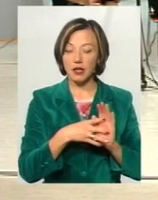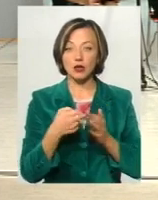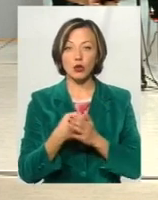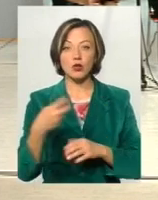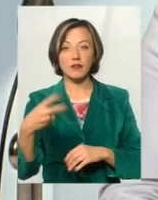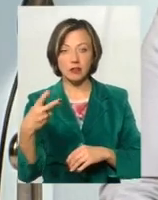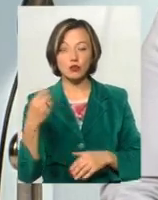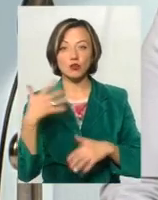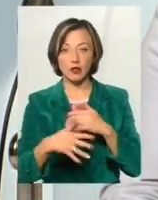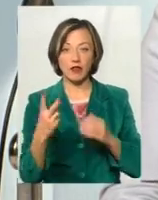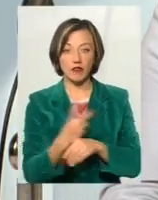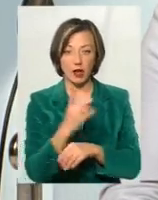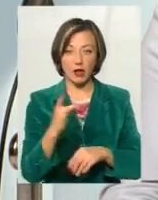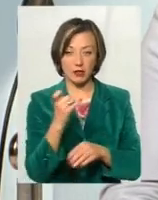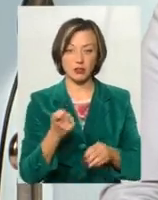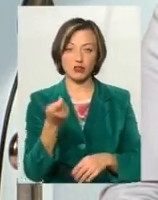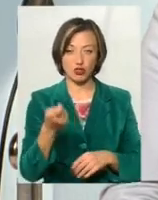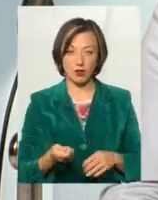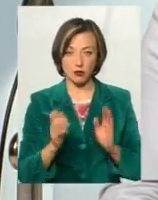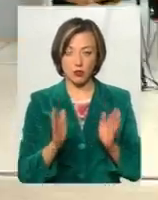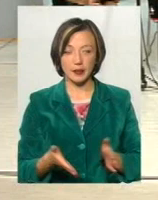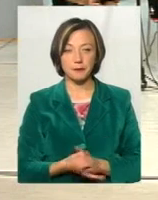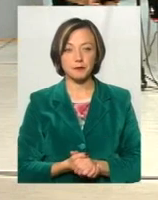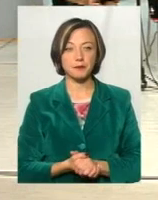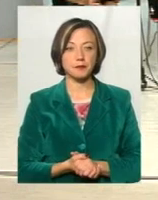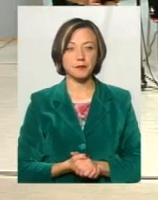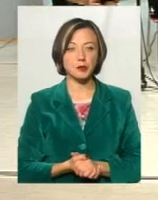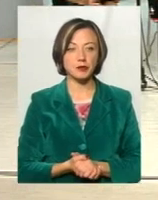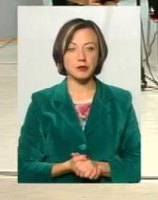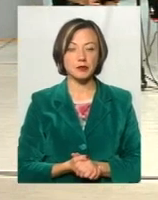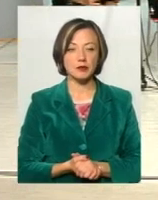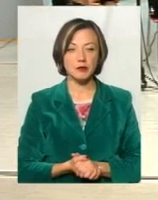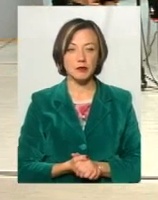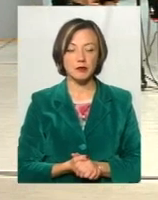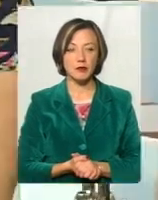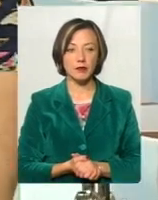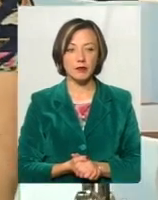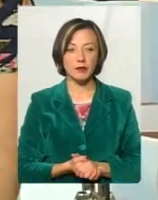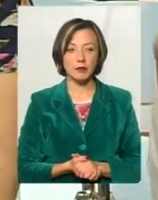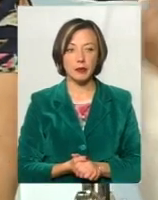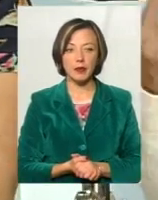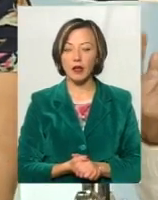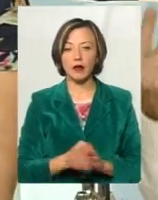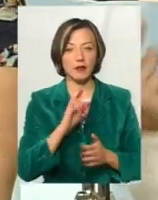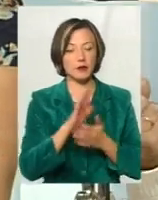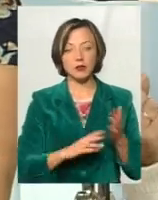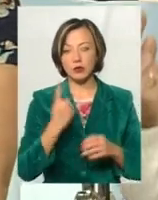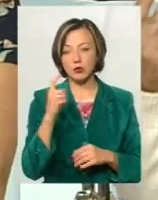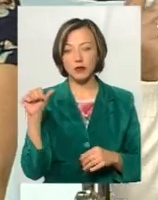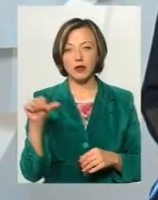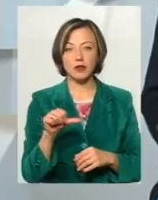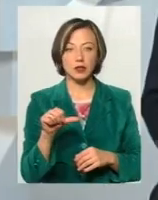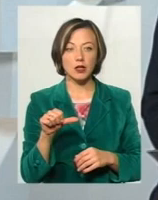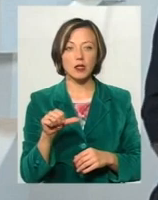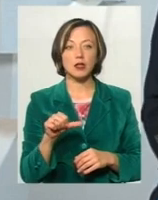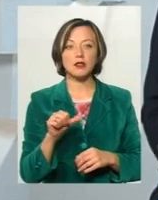20, зрозуміло, в два рази буде дешевше. Ну, але просто логічно я хочу зауважити, якщо... що пане... виховати, я вибачаюсь, хвилиночку, я